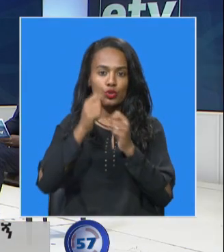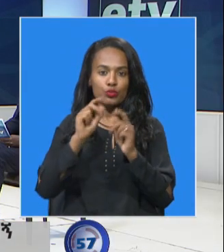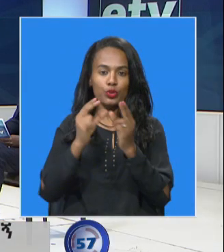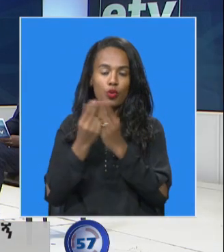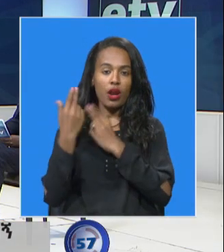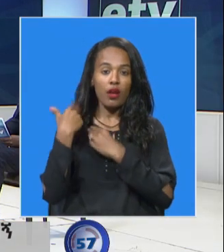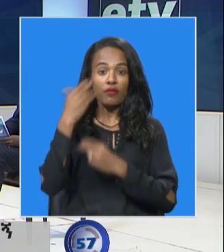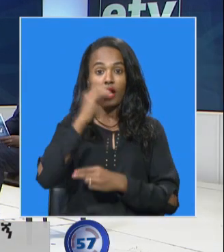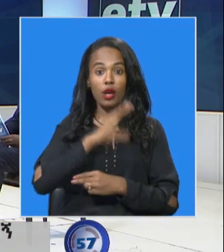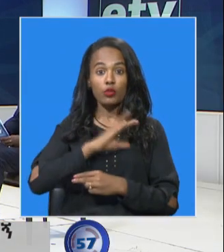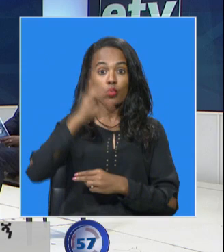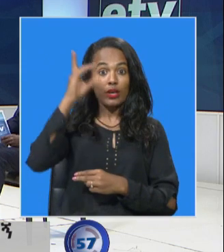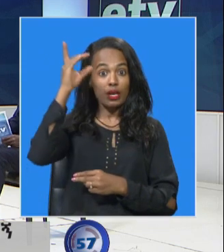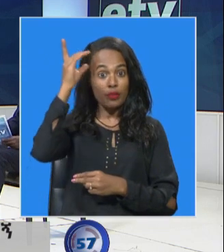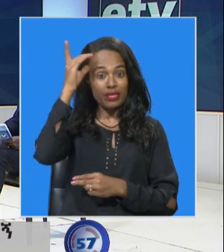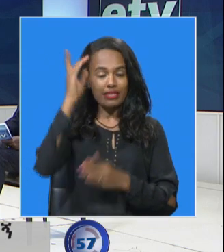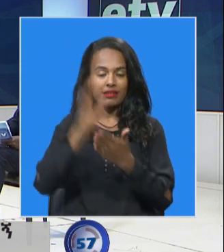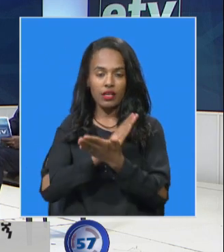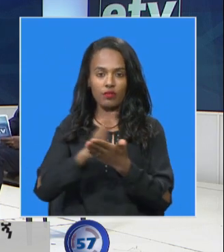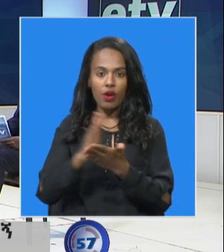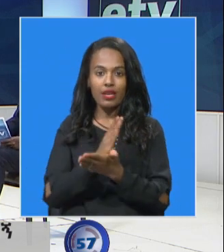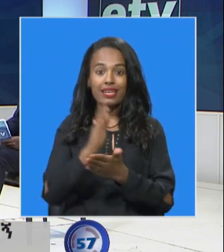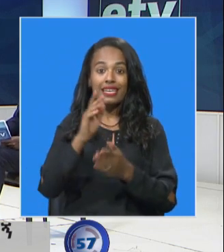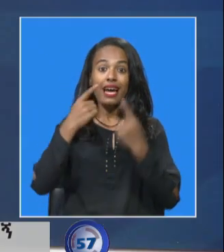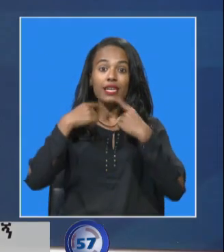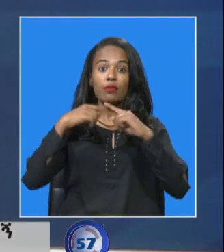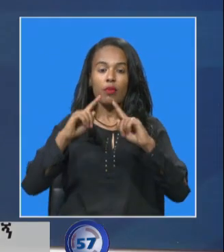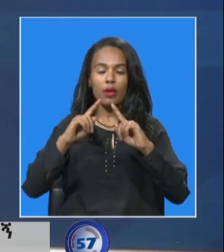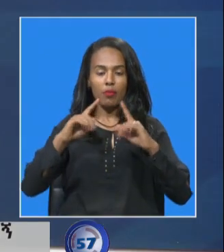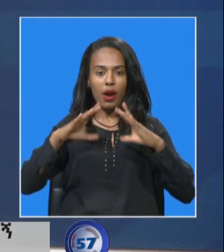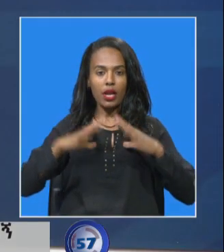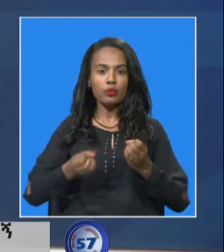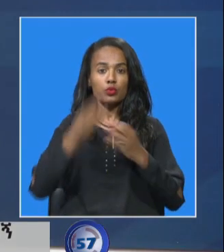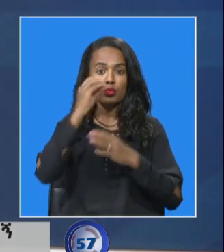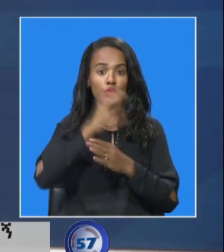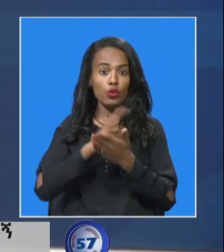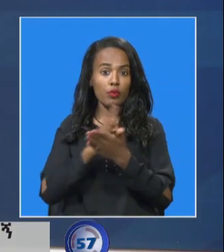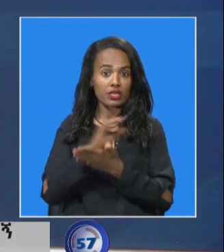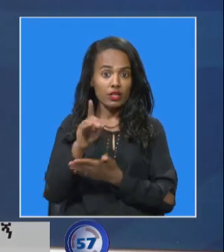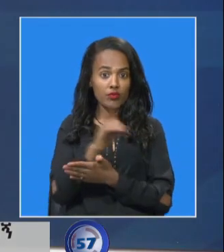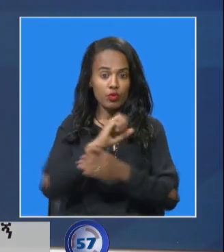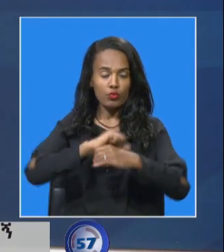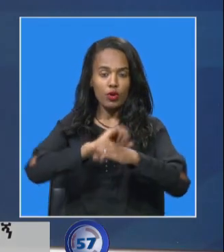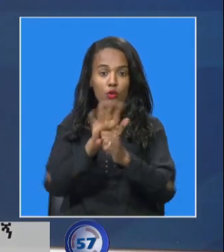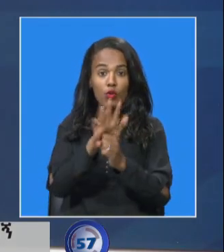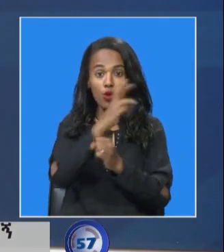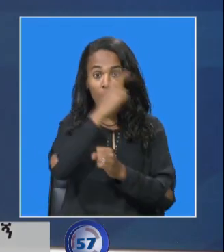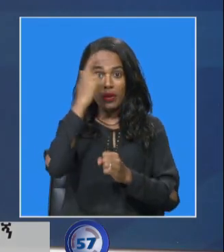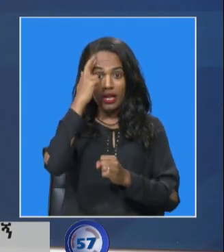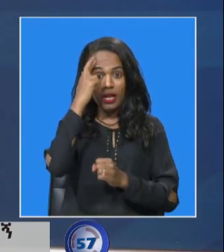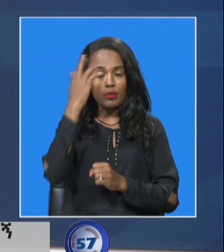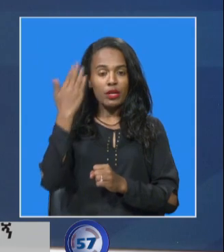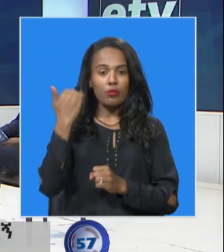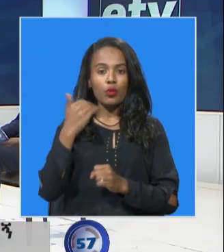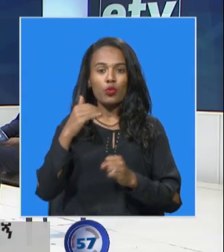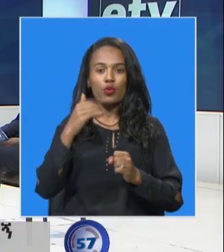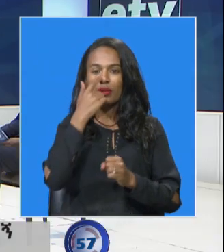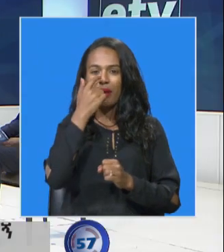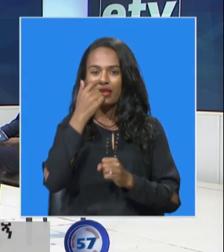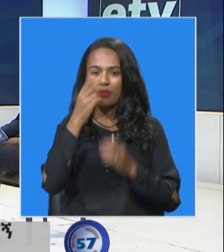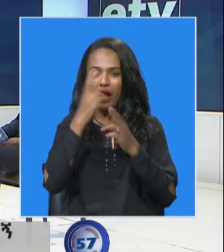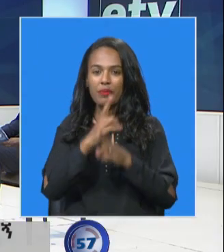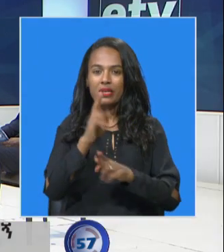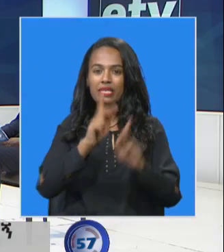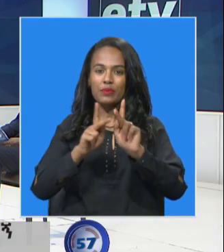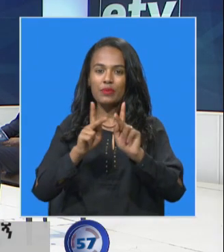ከበደ ደሲሳ ተሳትፈዋል። የአደባባይ በዓላት በባህሪያቸው ብዙ ሰውን የሚያሳትፉ ቢሆንም በኮሮና ወረርሽኝ ሳቢያ በነባሩ ልማድ ማክበር ህዝብና